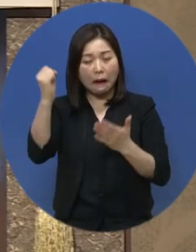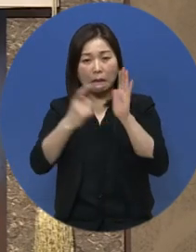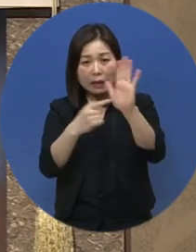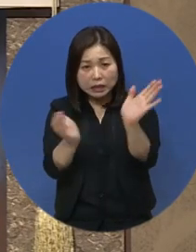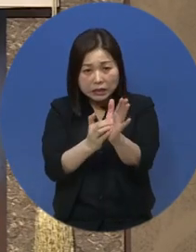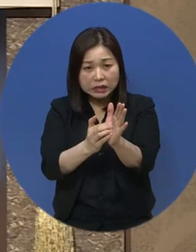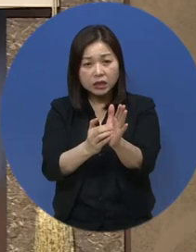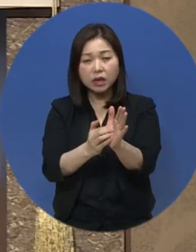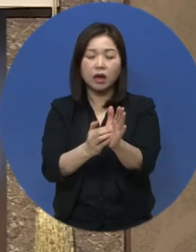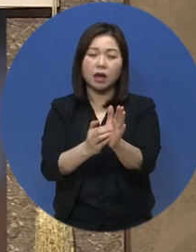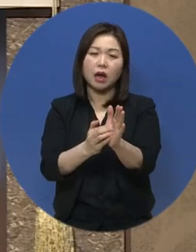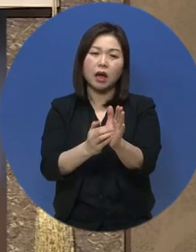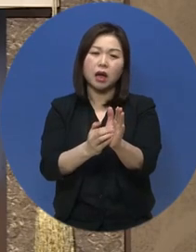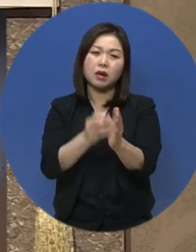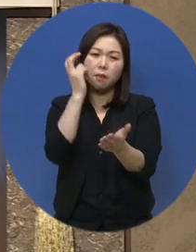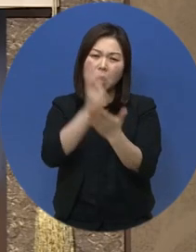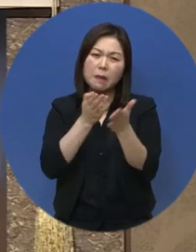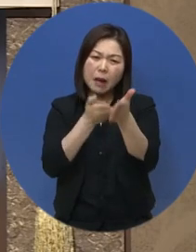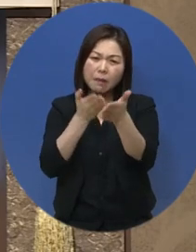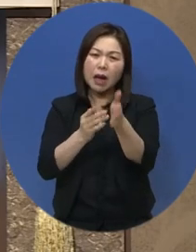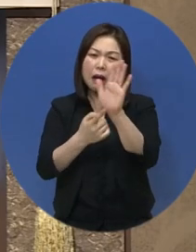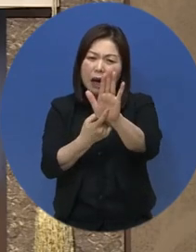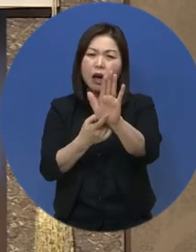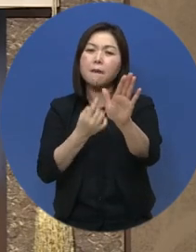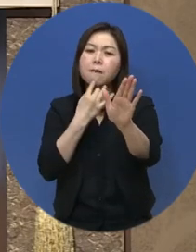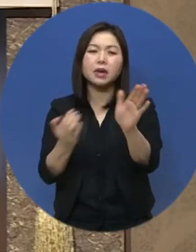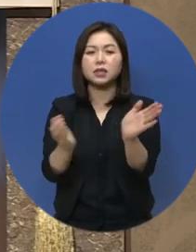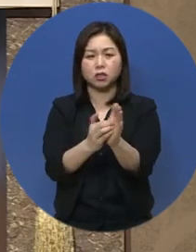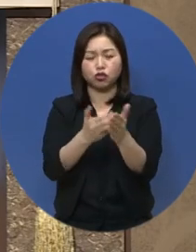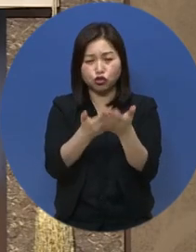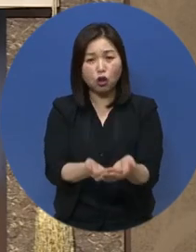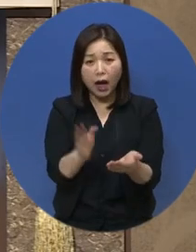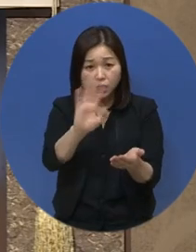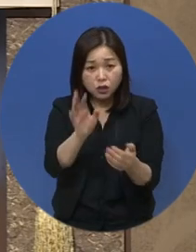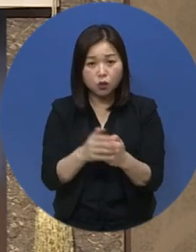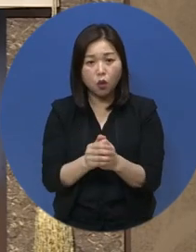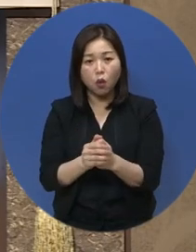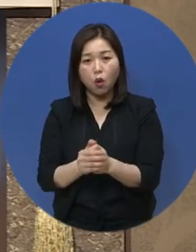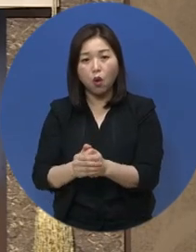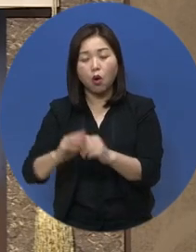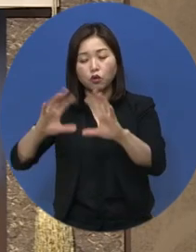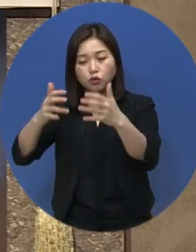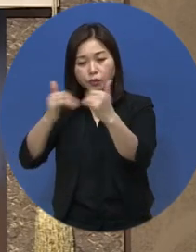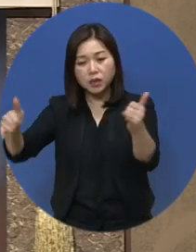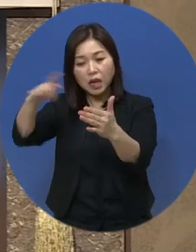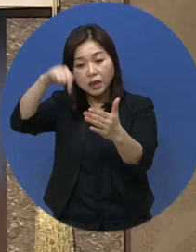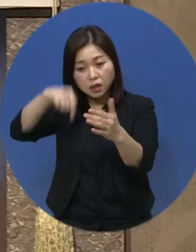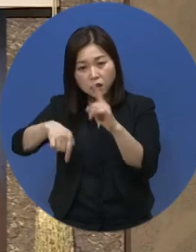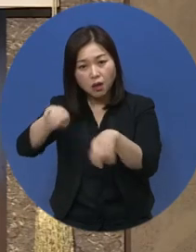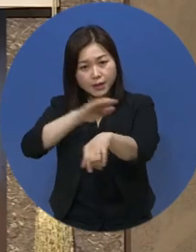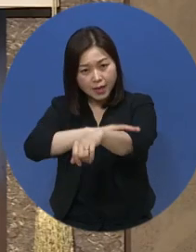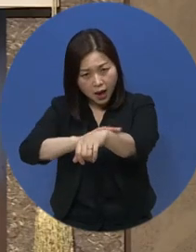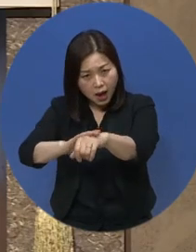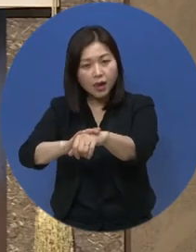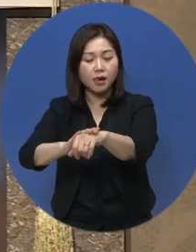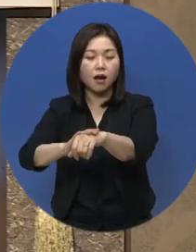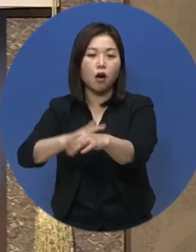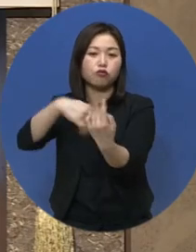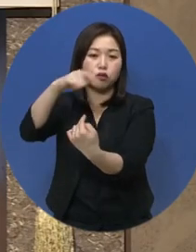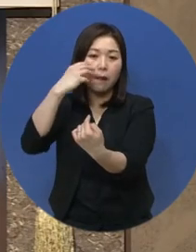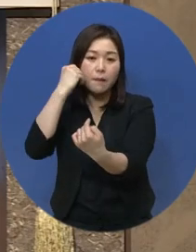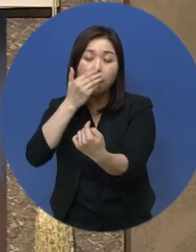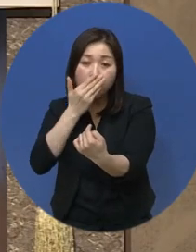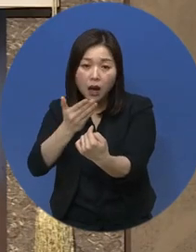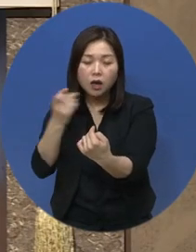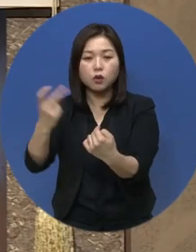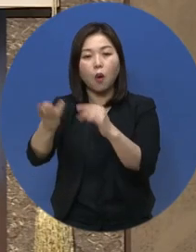근데 법안 발의하는 게 중요한 게 아니라 그 법안이 국민들 삶 속에서 잘 뿌리내리고 또 공정하게 이렇게 법이 실현될 수